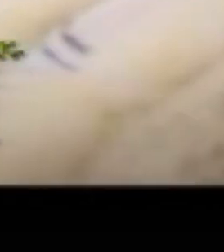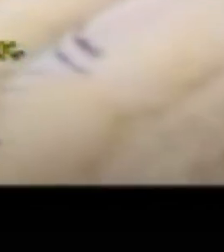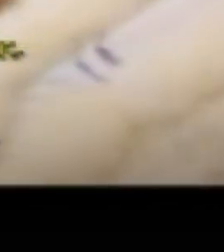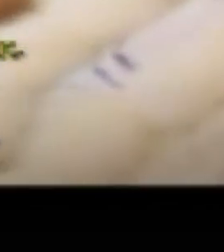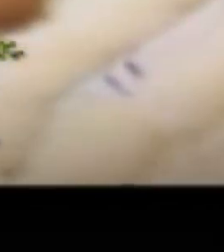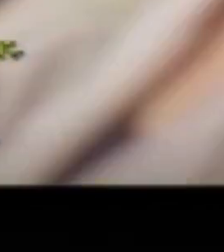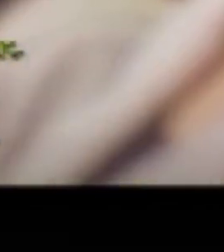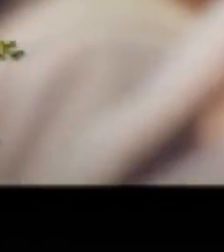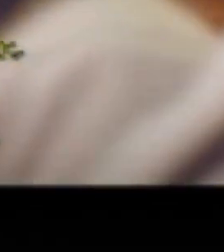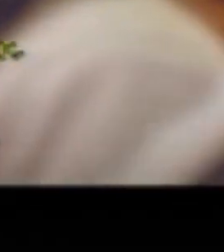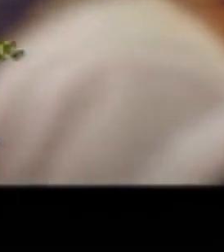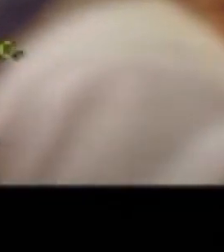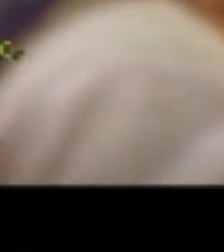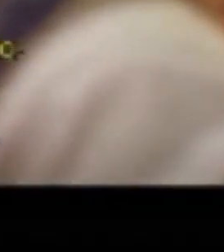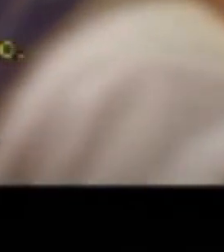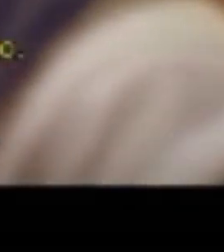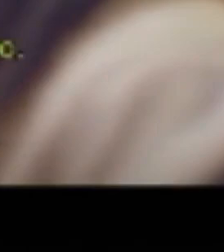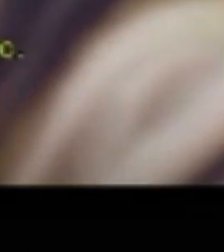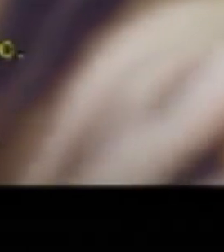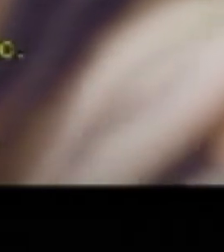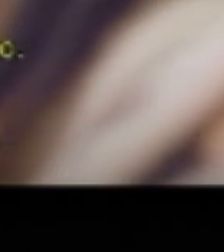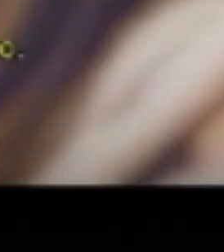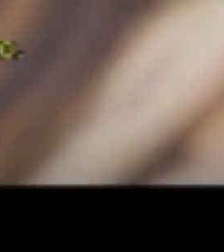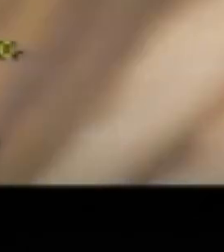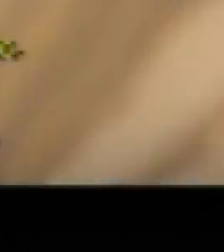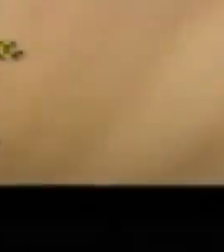ايسوس طبط